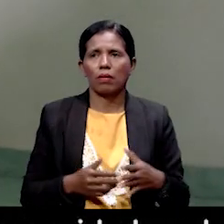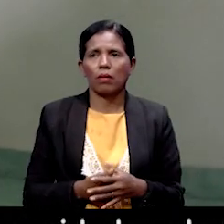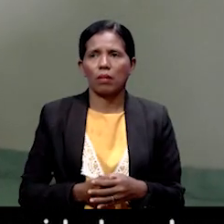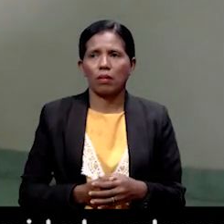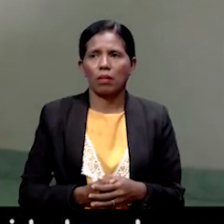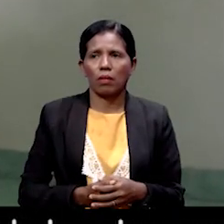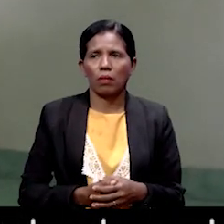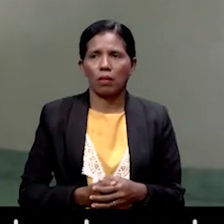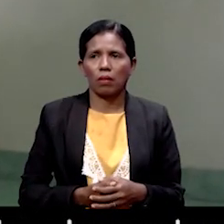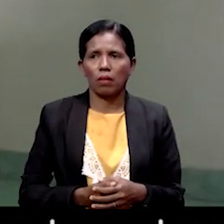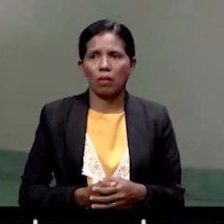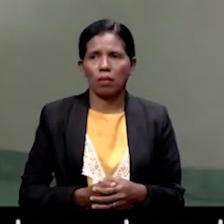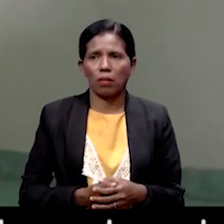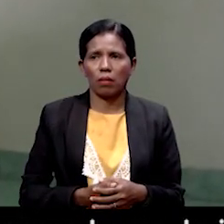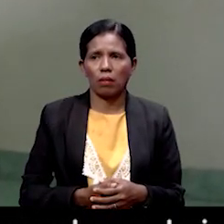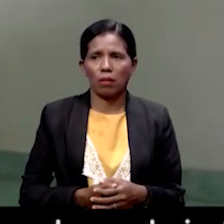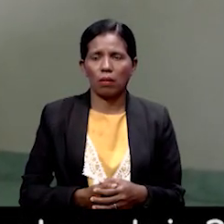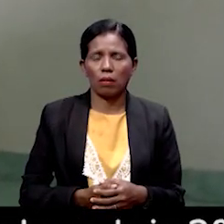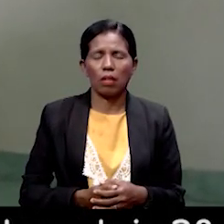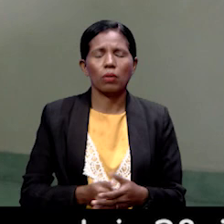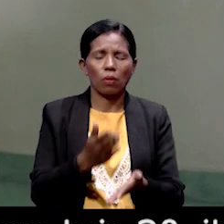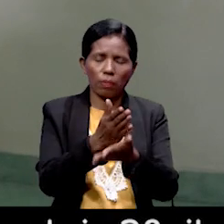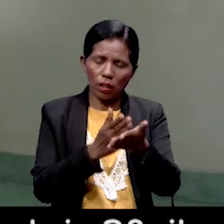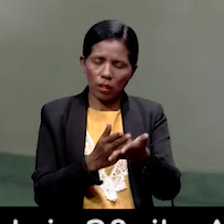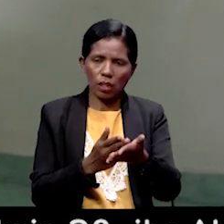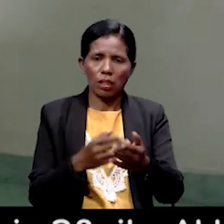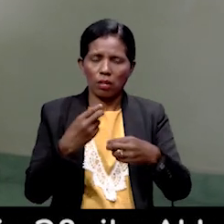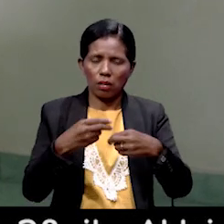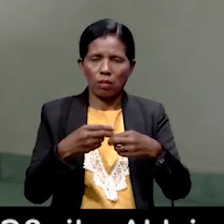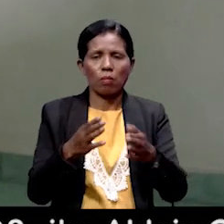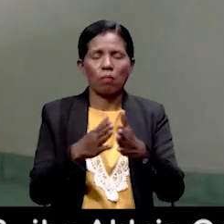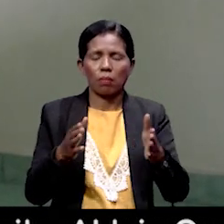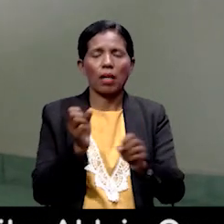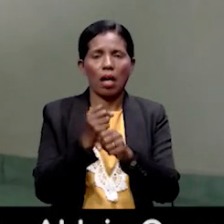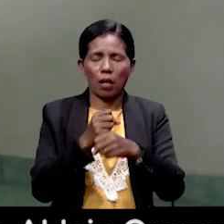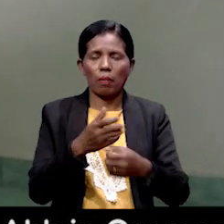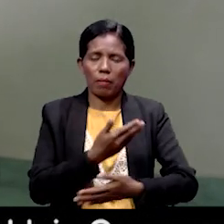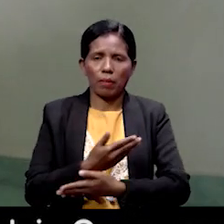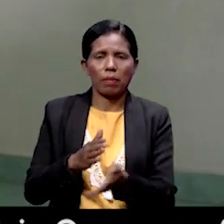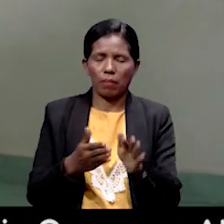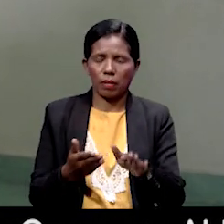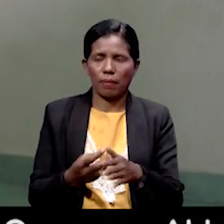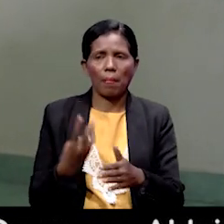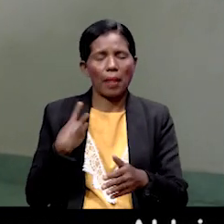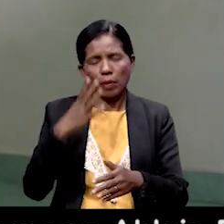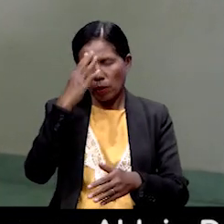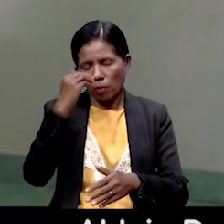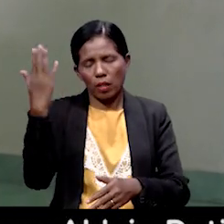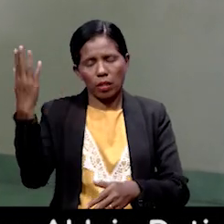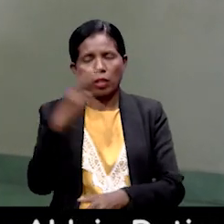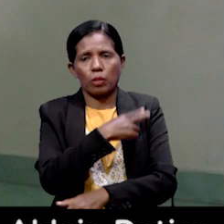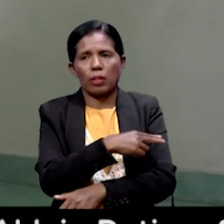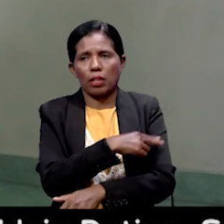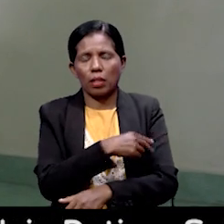Sing diang atu operakar diang risk bot los. Nia sira labele operasi. Ami baisi hanya ba semana dah balun tia ami arta ke